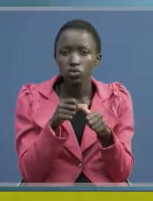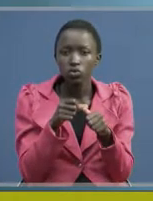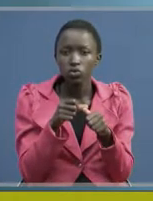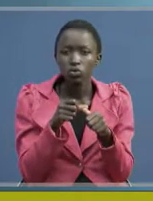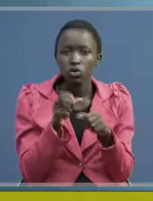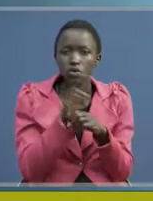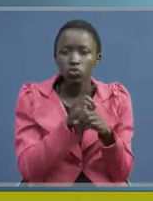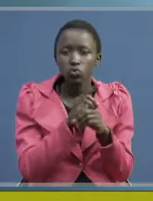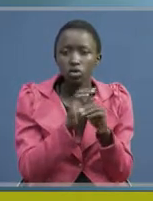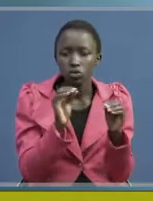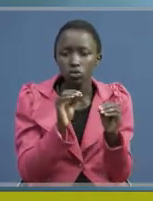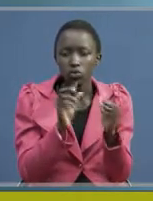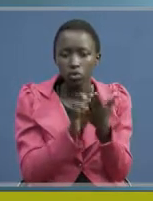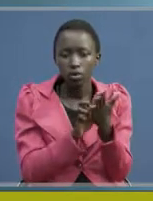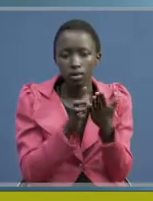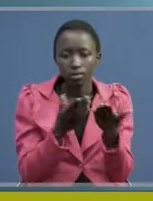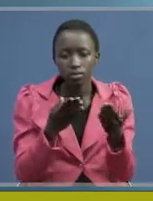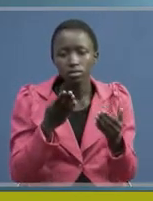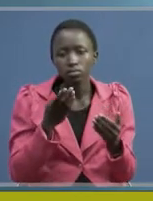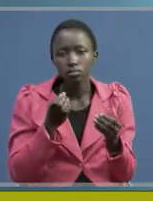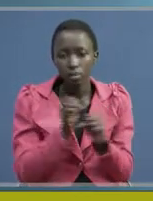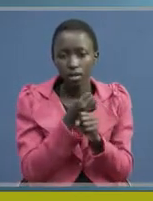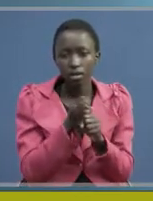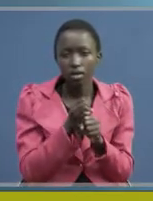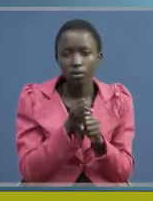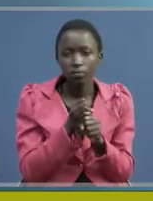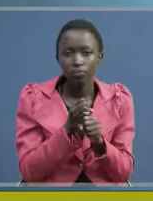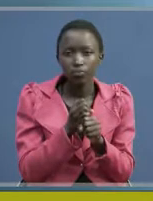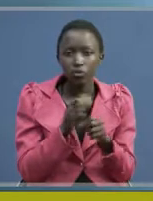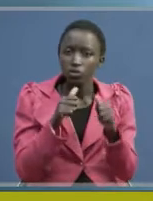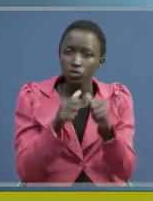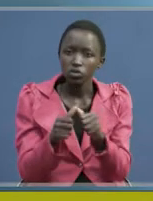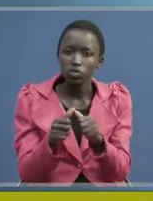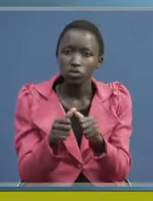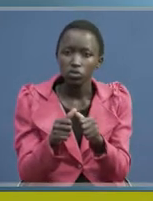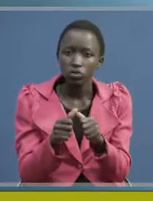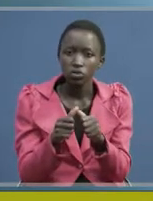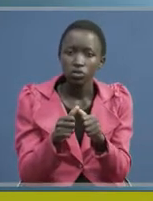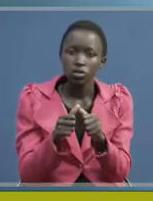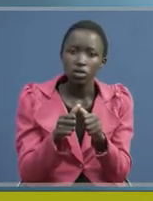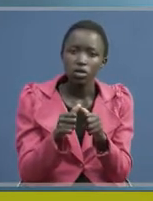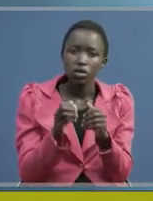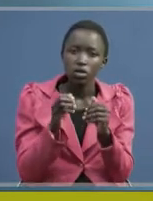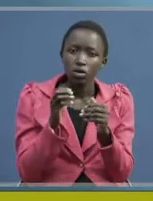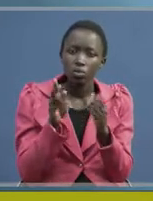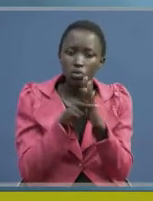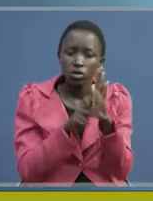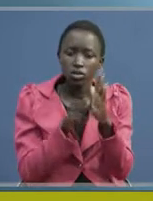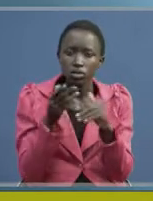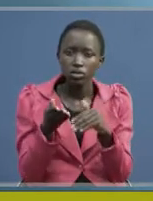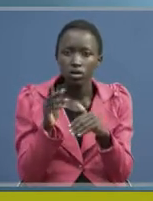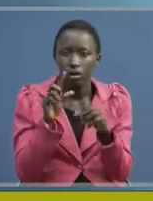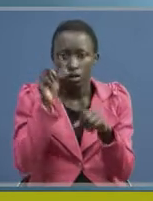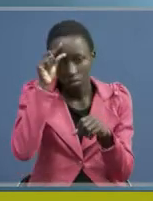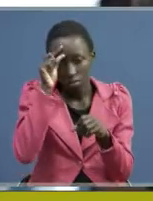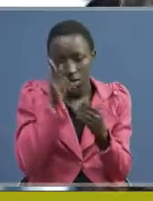goods that are locally manufactured. We're talking about non-consistency or inconsistency of the policies that the